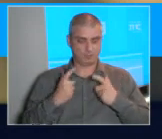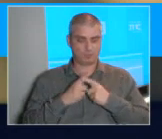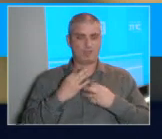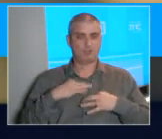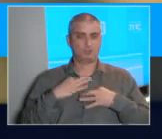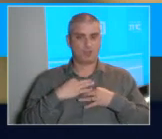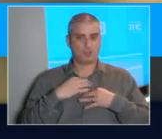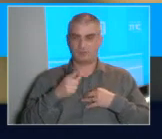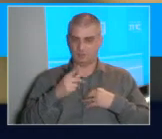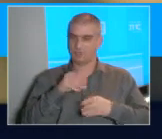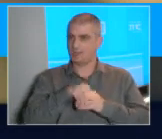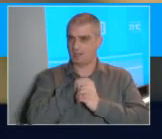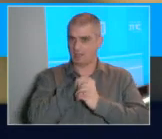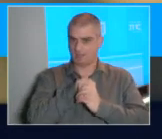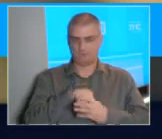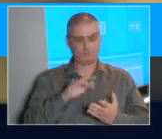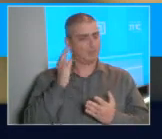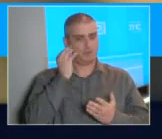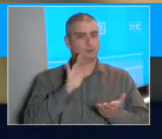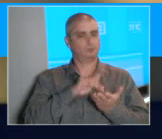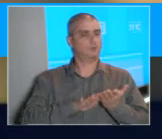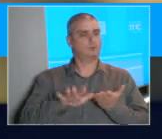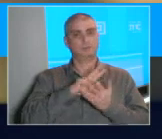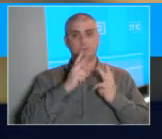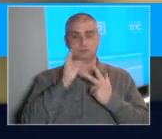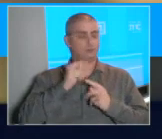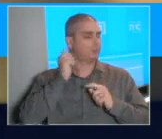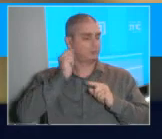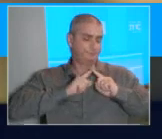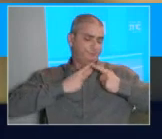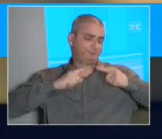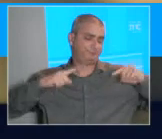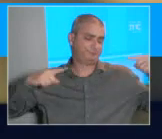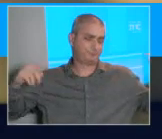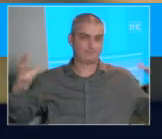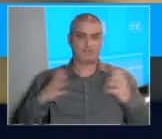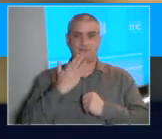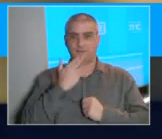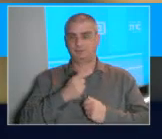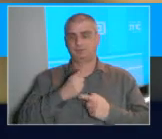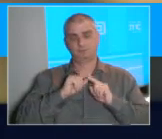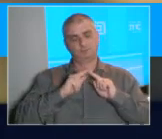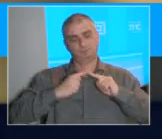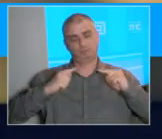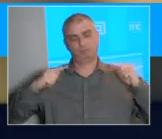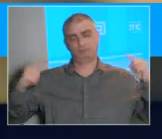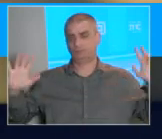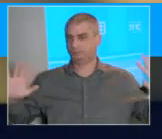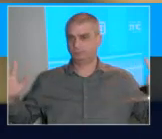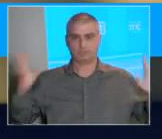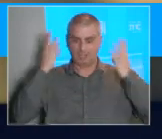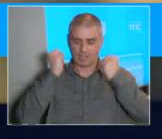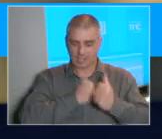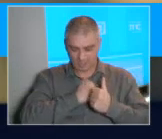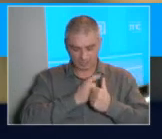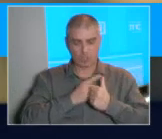במפלגה שלנו, וזה חלק מהנחחת הנשים במרחב הציבורי, יש נשים ממגוון חלקי החברה הישראלית, פסיפס של נשים